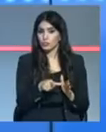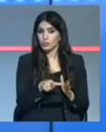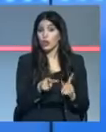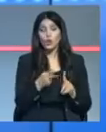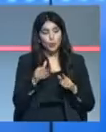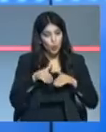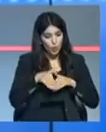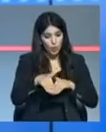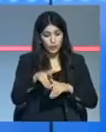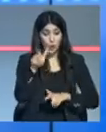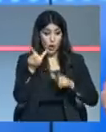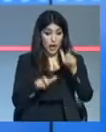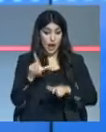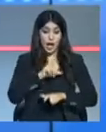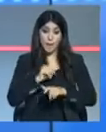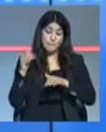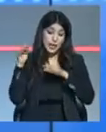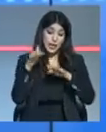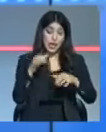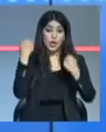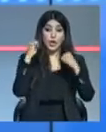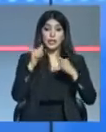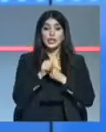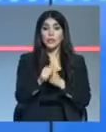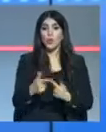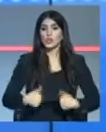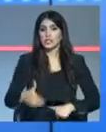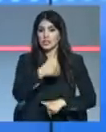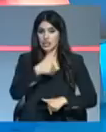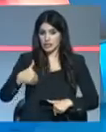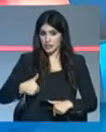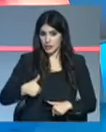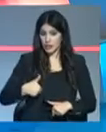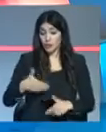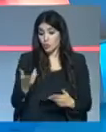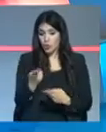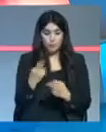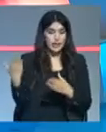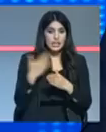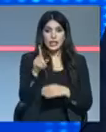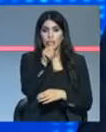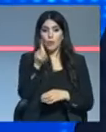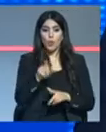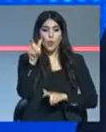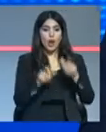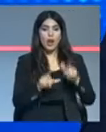مسيره وزاره الداخليه بالنسبه